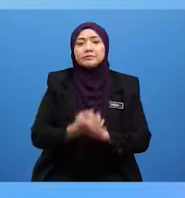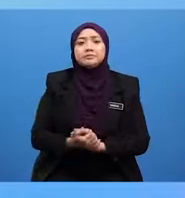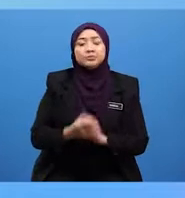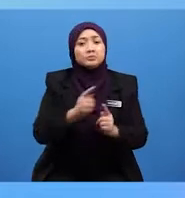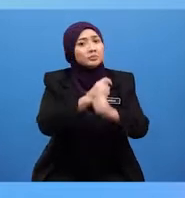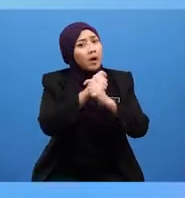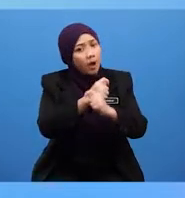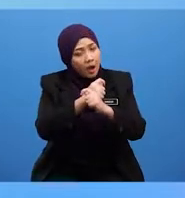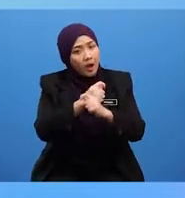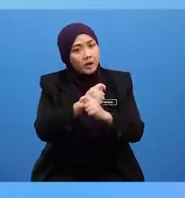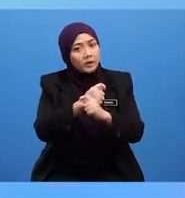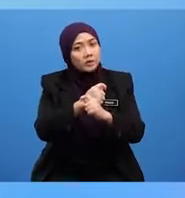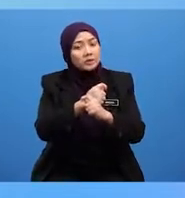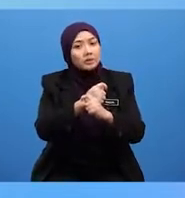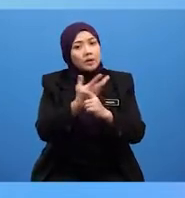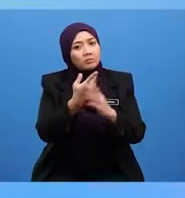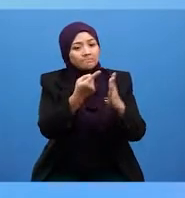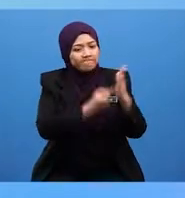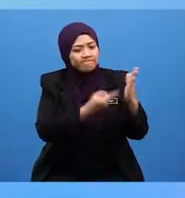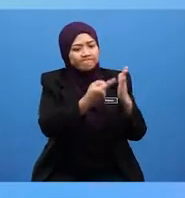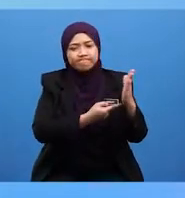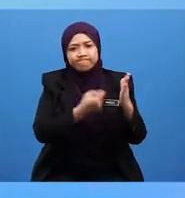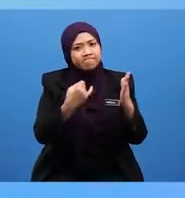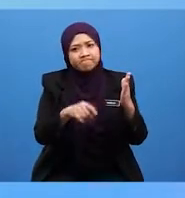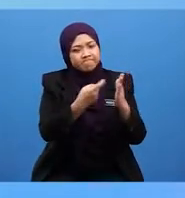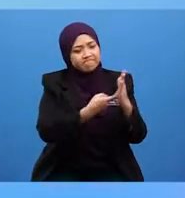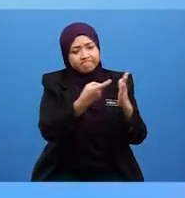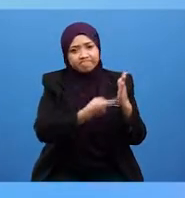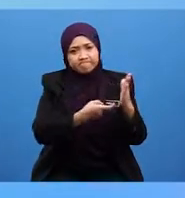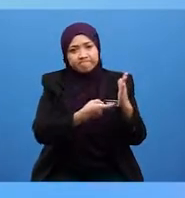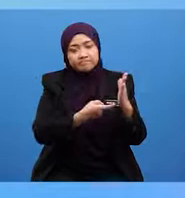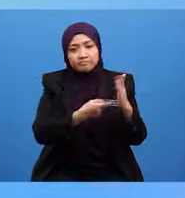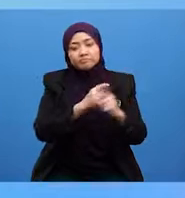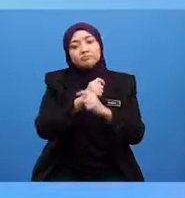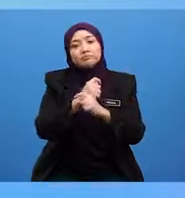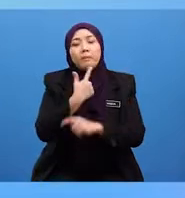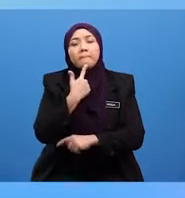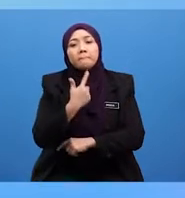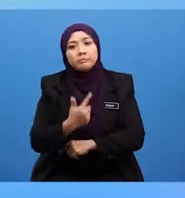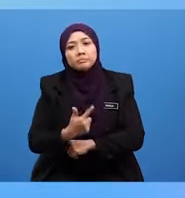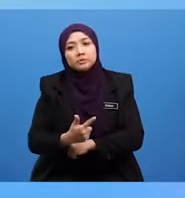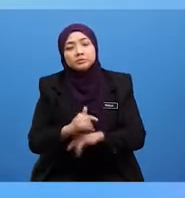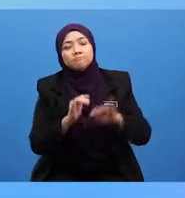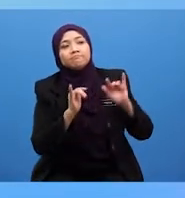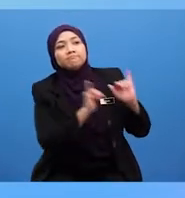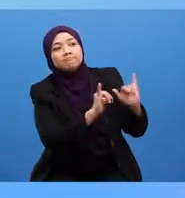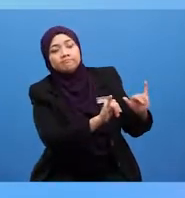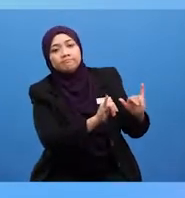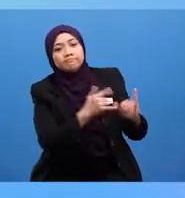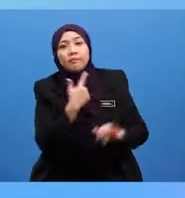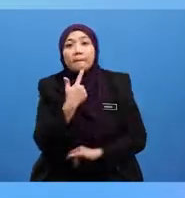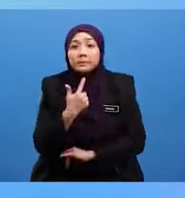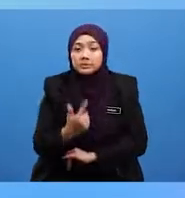lebih tahan terhadap goresan dan tahan lama. Umumnya,